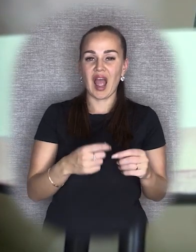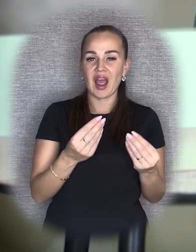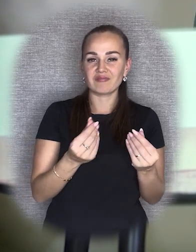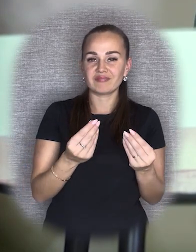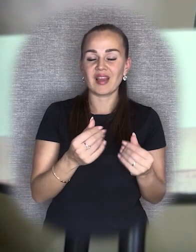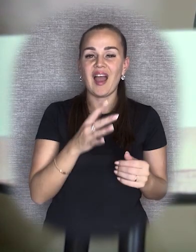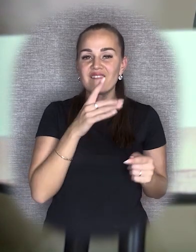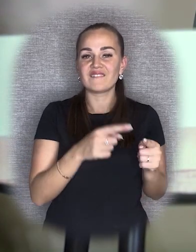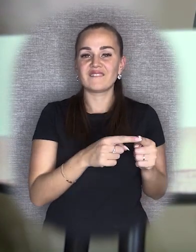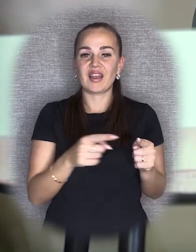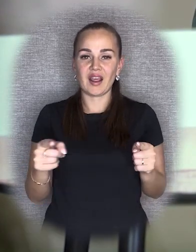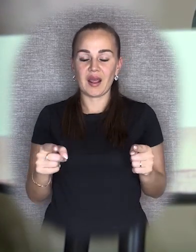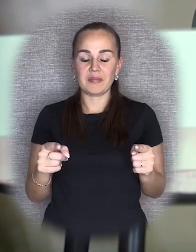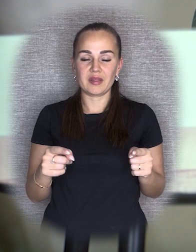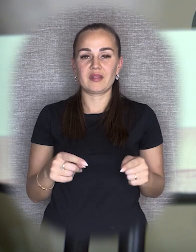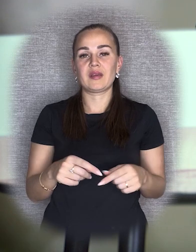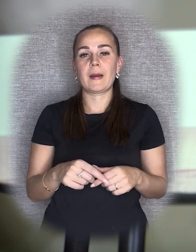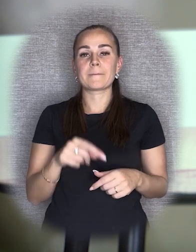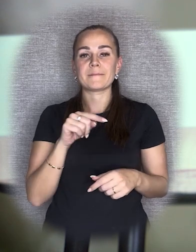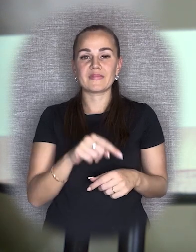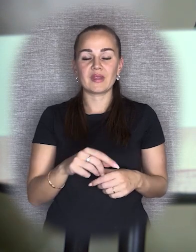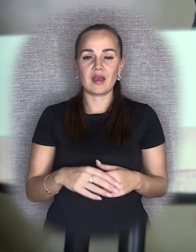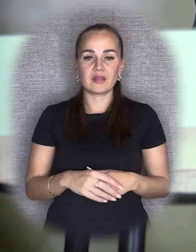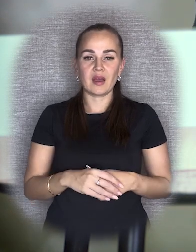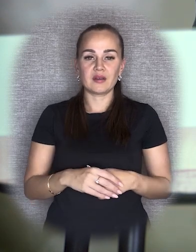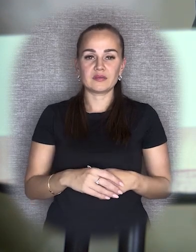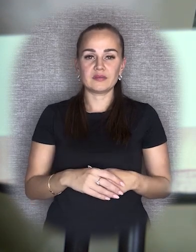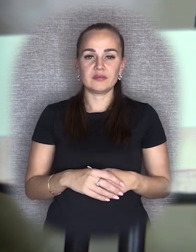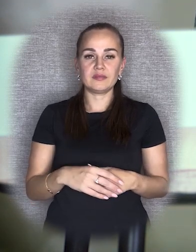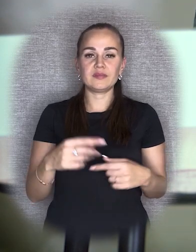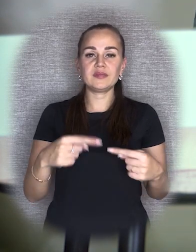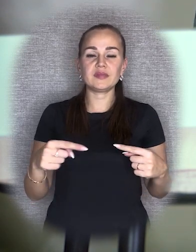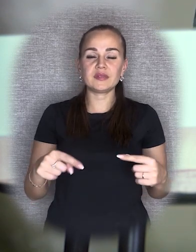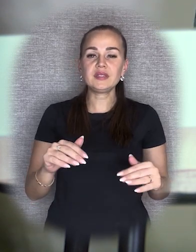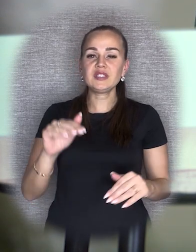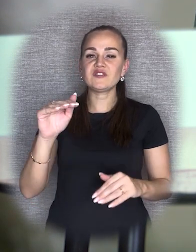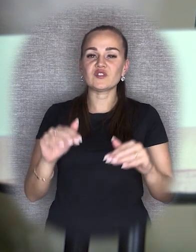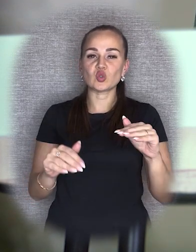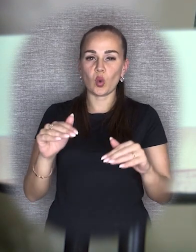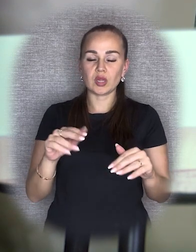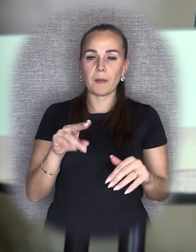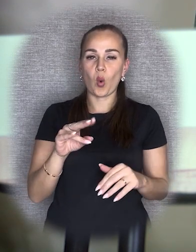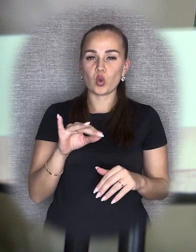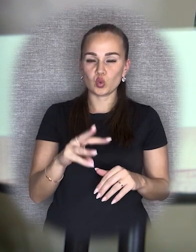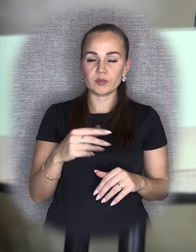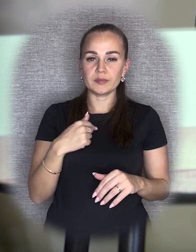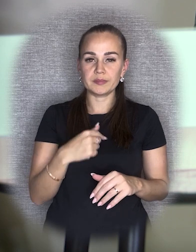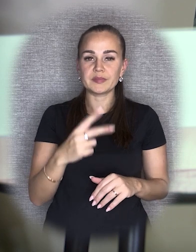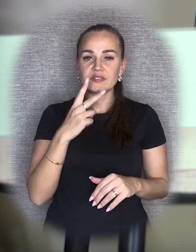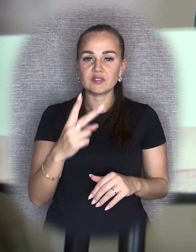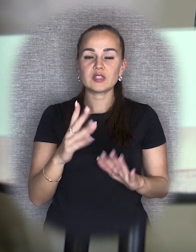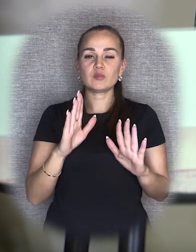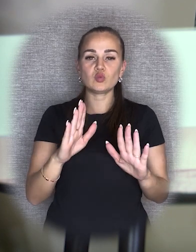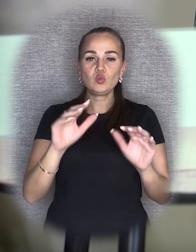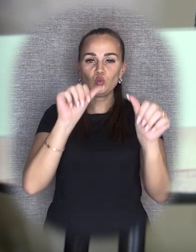события, она вот как раз и символизирует вот эти вот разновысотные подиумы. И из этих событий мы видим только именно